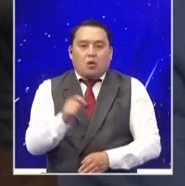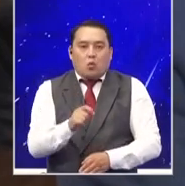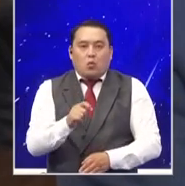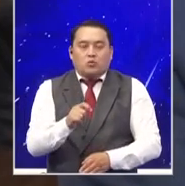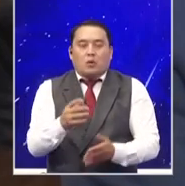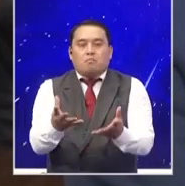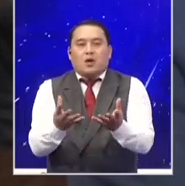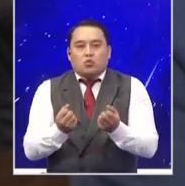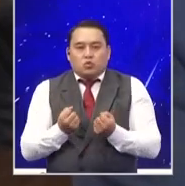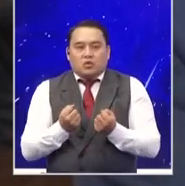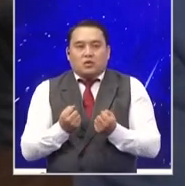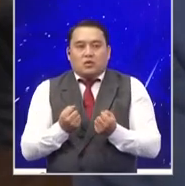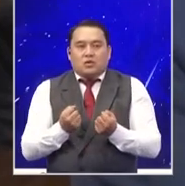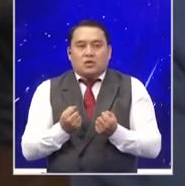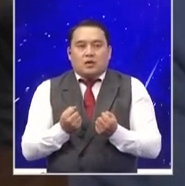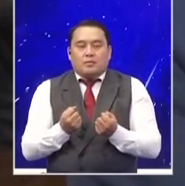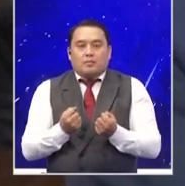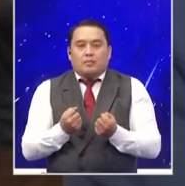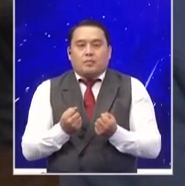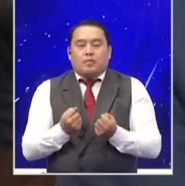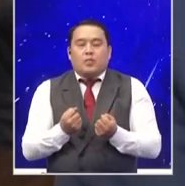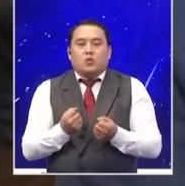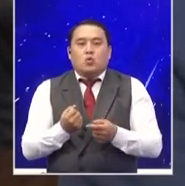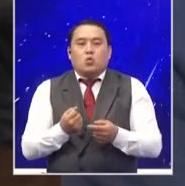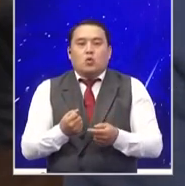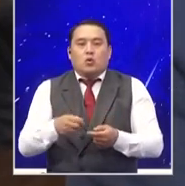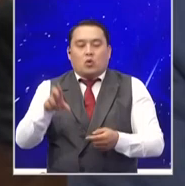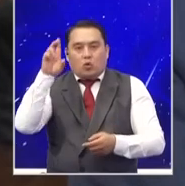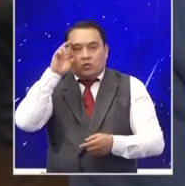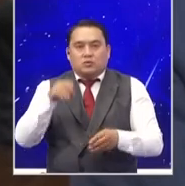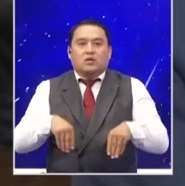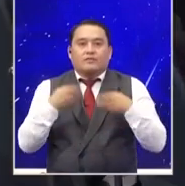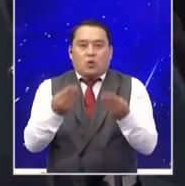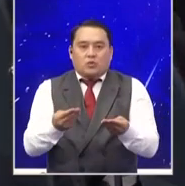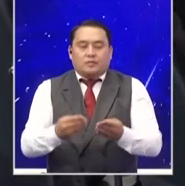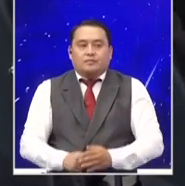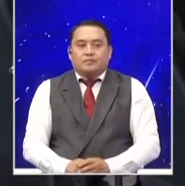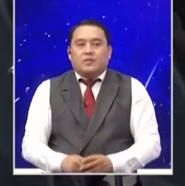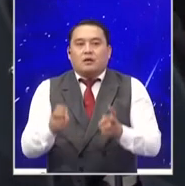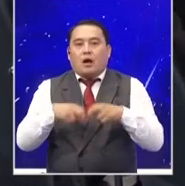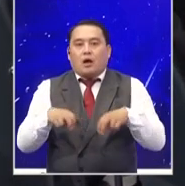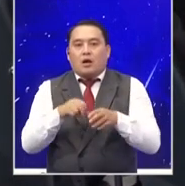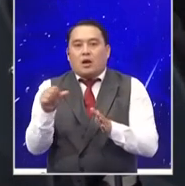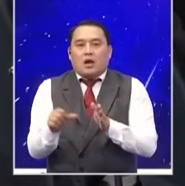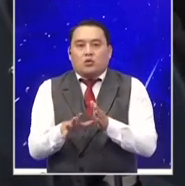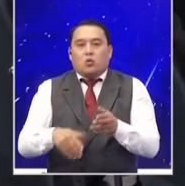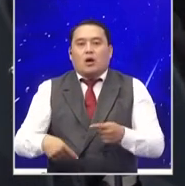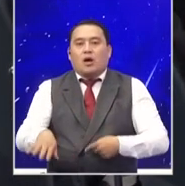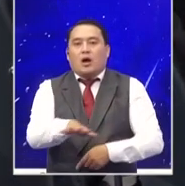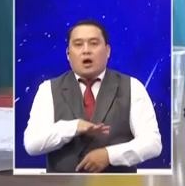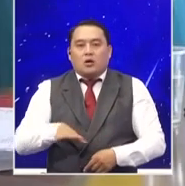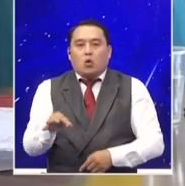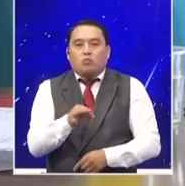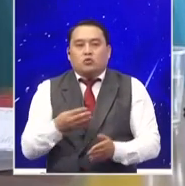за получением конечного продукта, то есть госакта на земельный участок. На разработку электронной карты местности